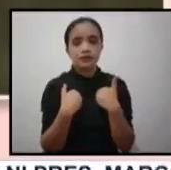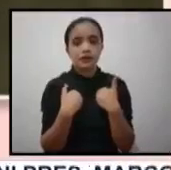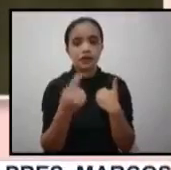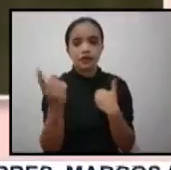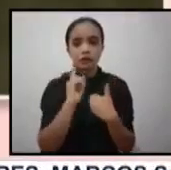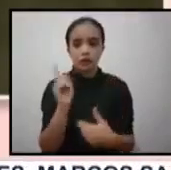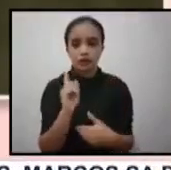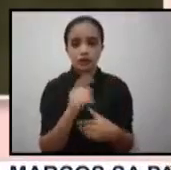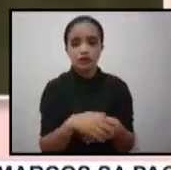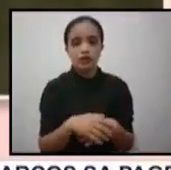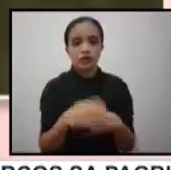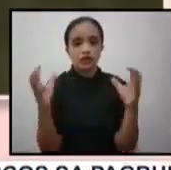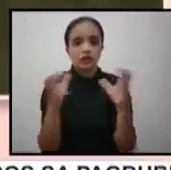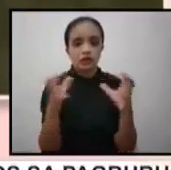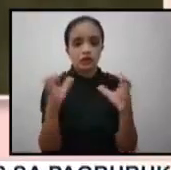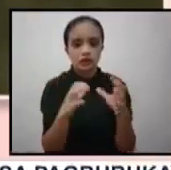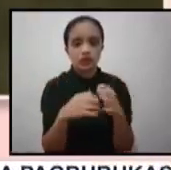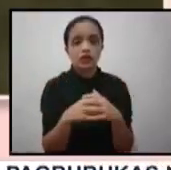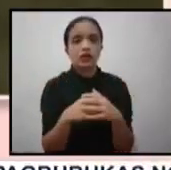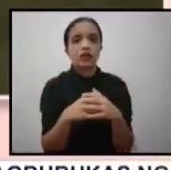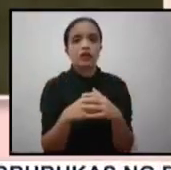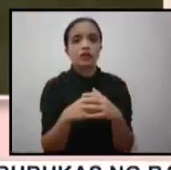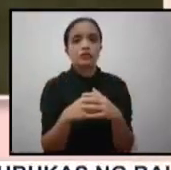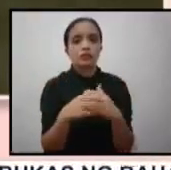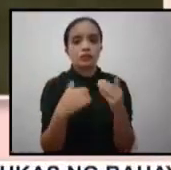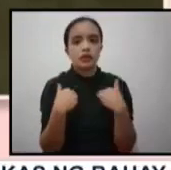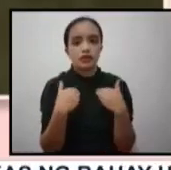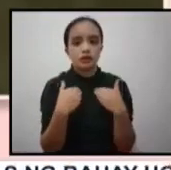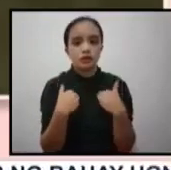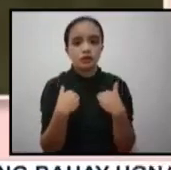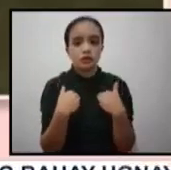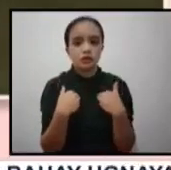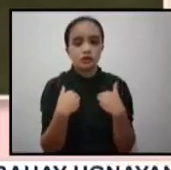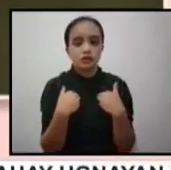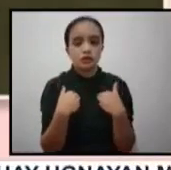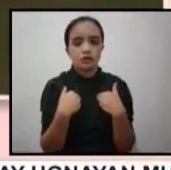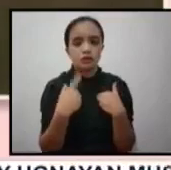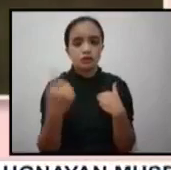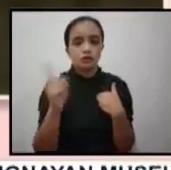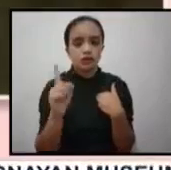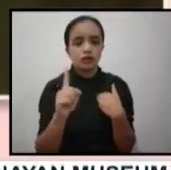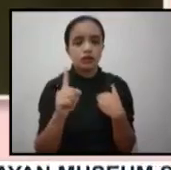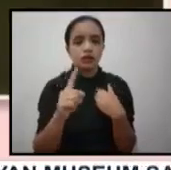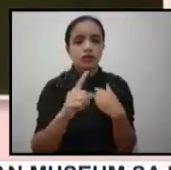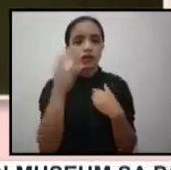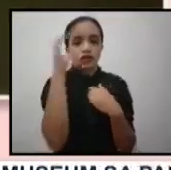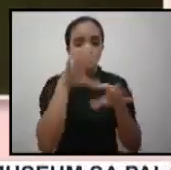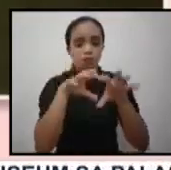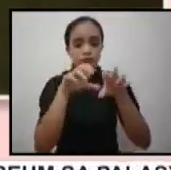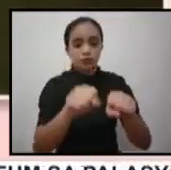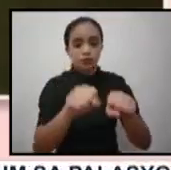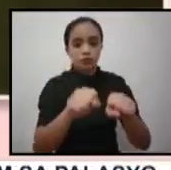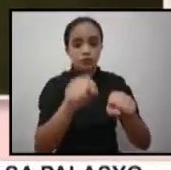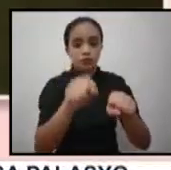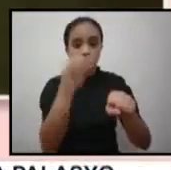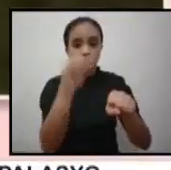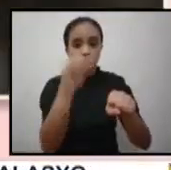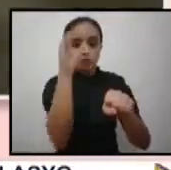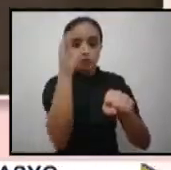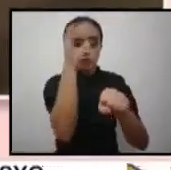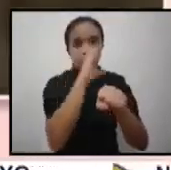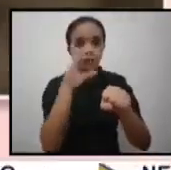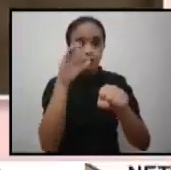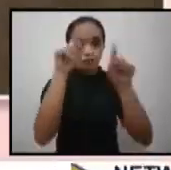ng warrant of arrest at the same time search warrant doon kay Pando Mujasan, Aka